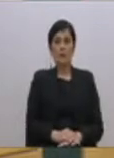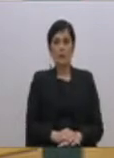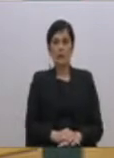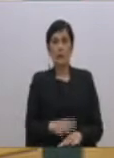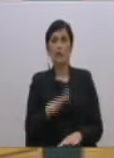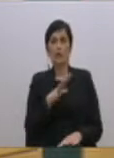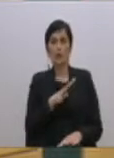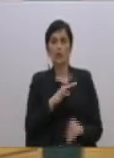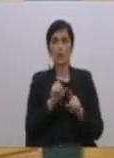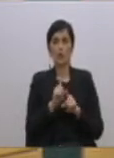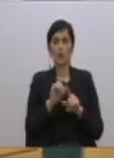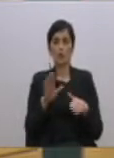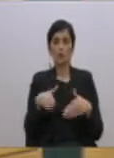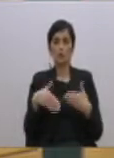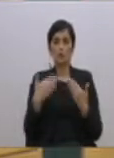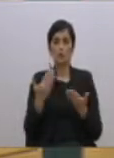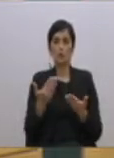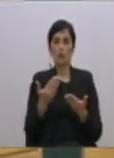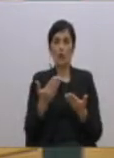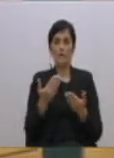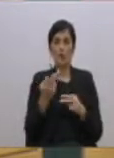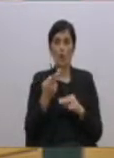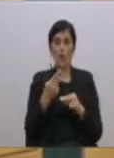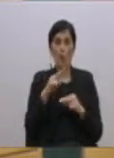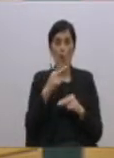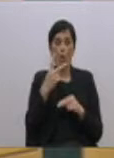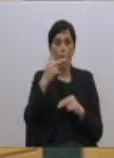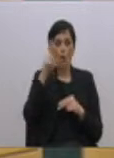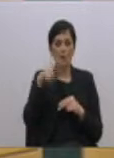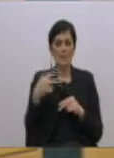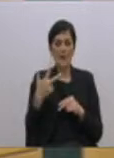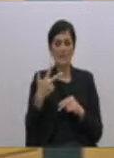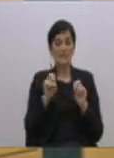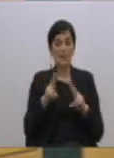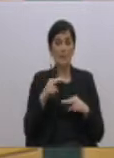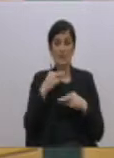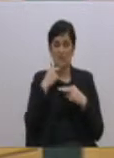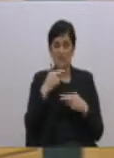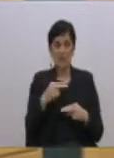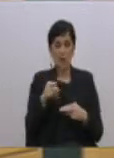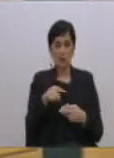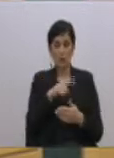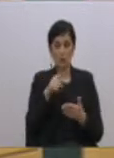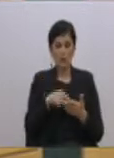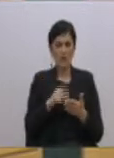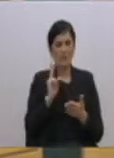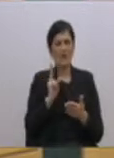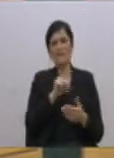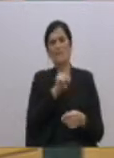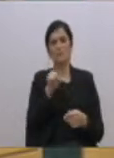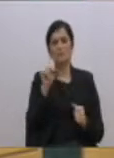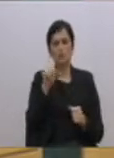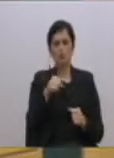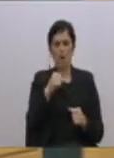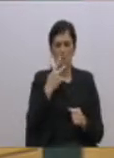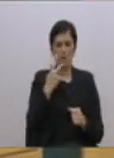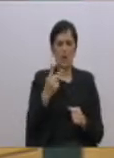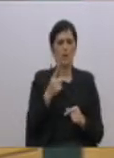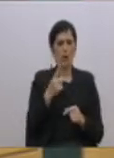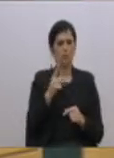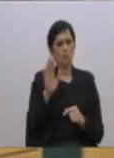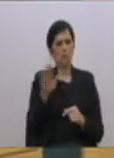იყო ასევე შემოთავაზება ორ მესამედთან დაკავშირებით და ესეც მინდა რომ საგანგებო, იმიტომ რომ ვინმე შეიძლება მოეჩვენოს, რომ რატომაც